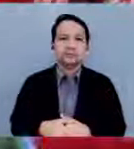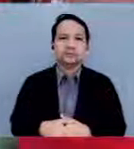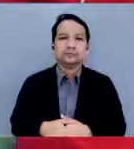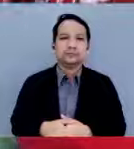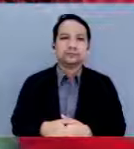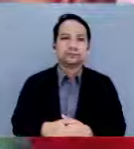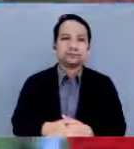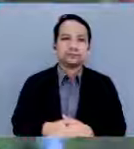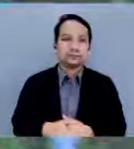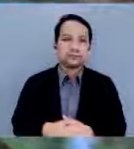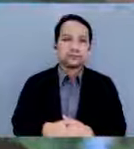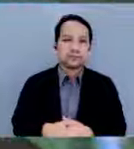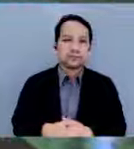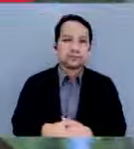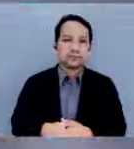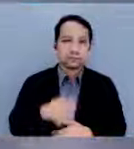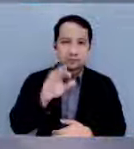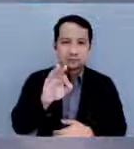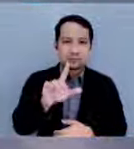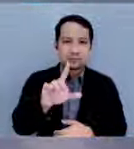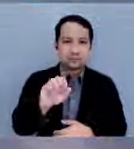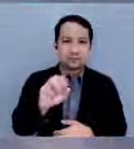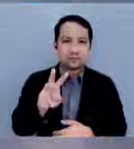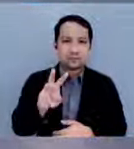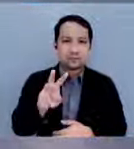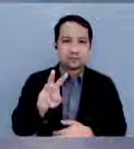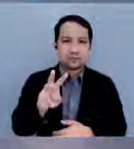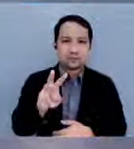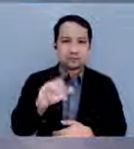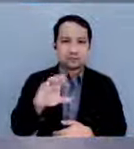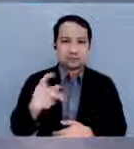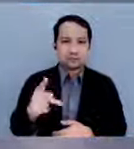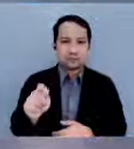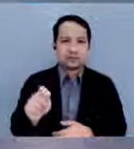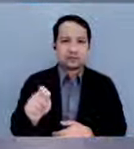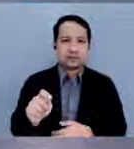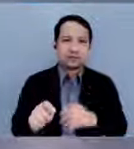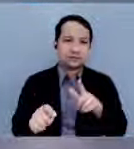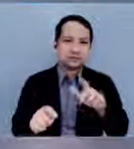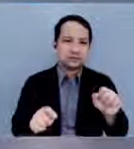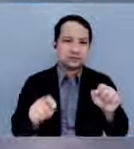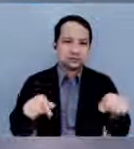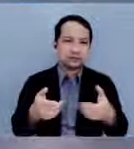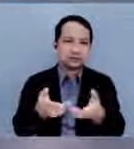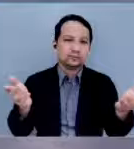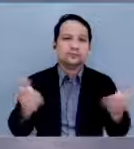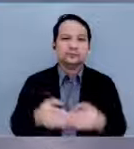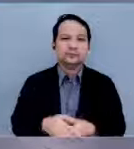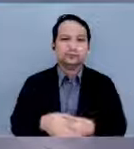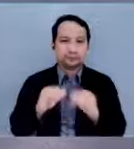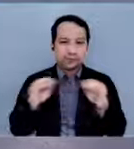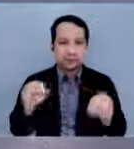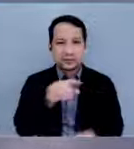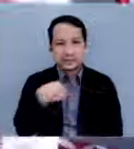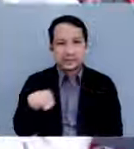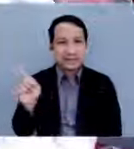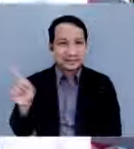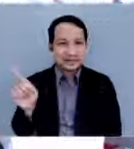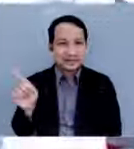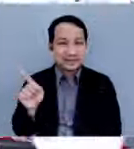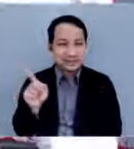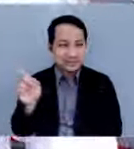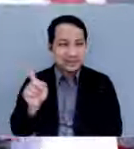Alright. And Flowers Philippines, FB page, and Lady Fiamatas, and pay number na po ako. Flow Art. Okay, maraming